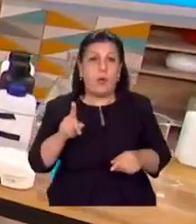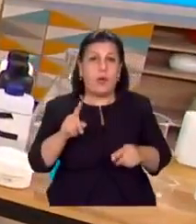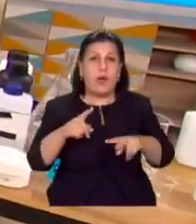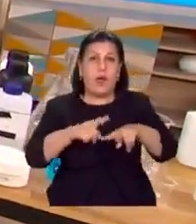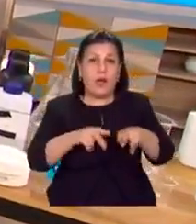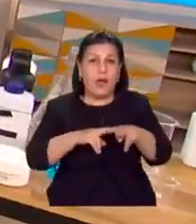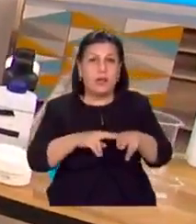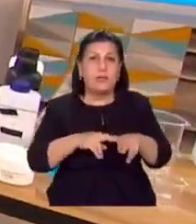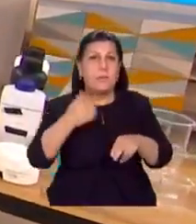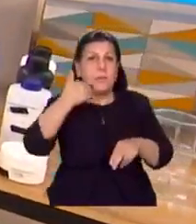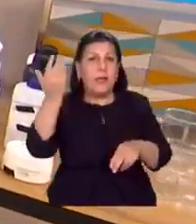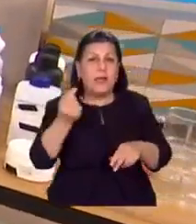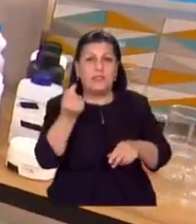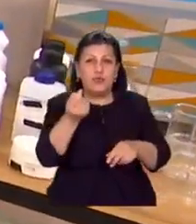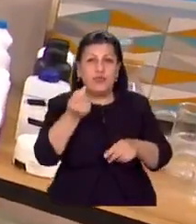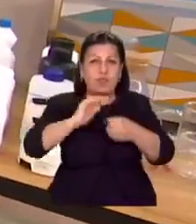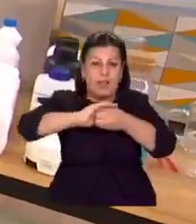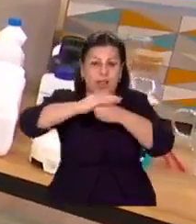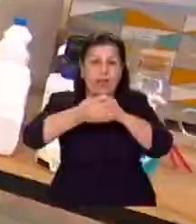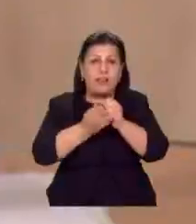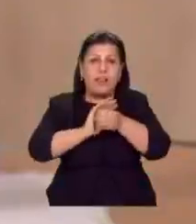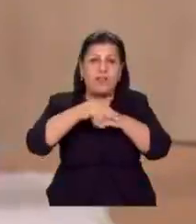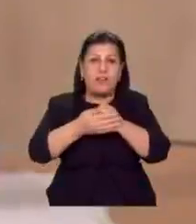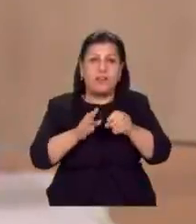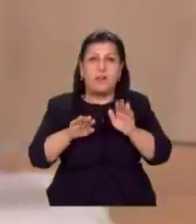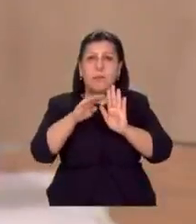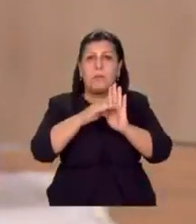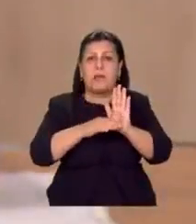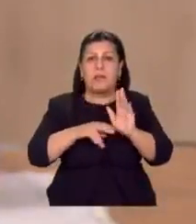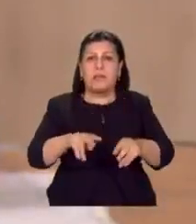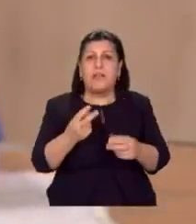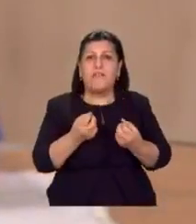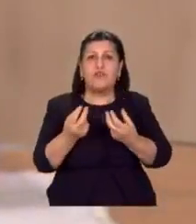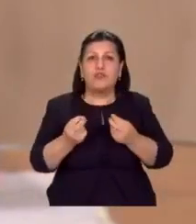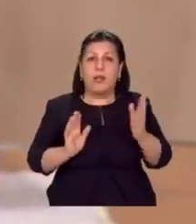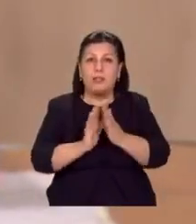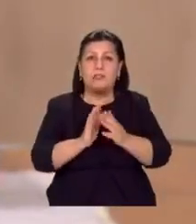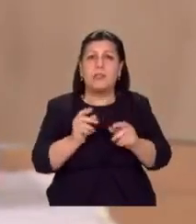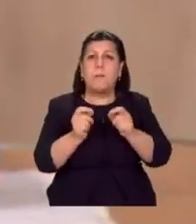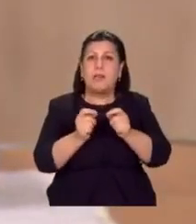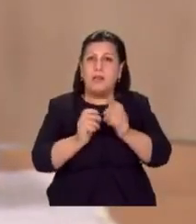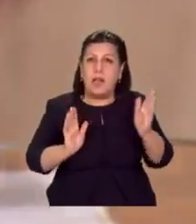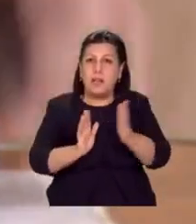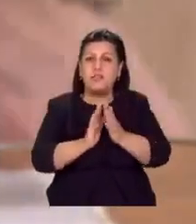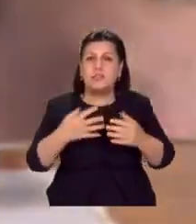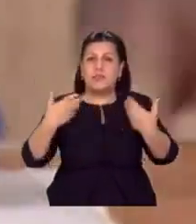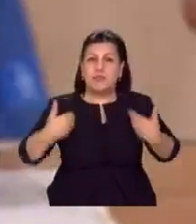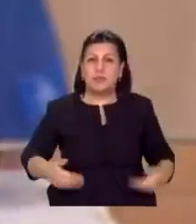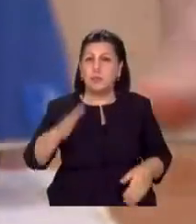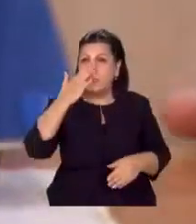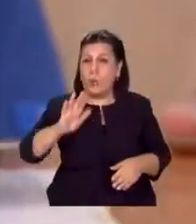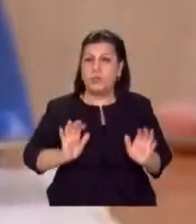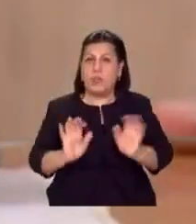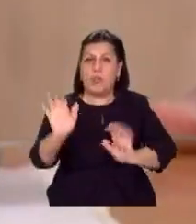akyuvar hücrelerimizin etrafından salınan maddeler virüslere karşı maddelere karşı vücudumuzun Kendi